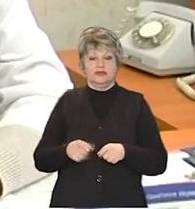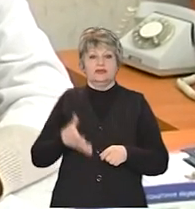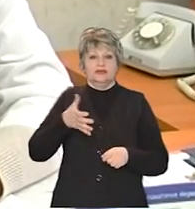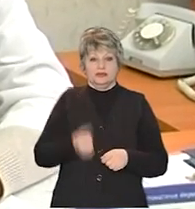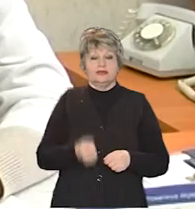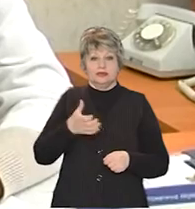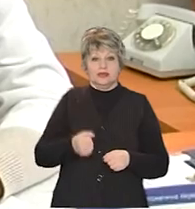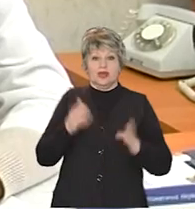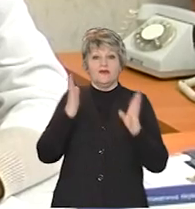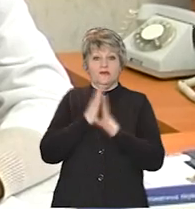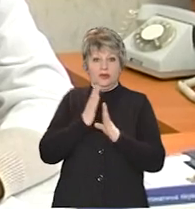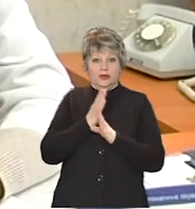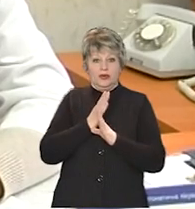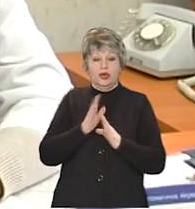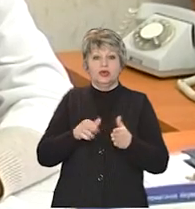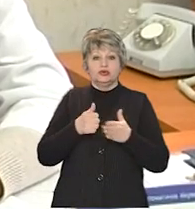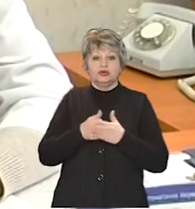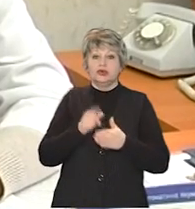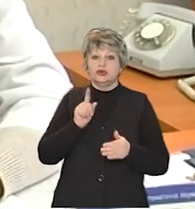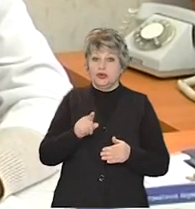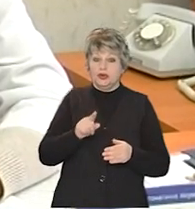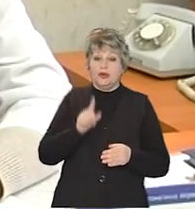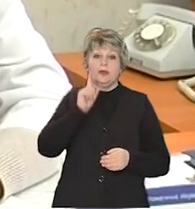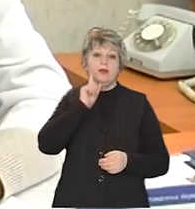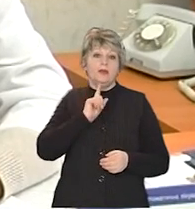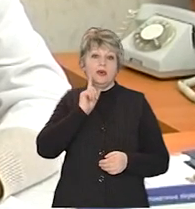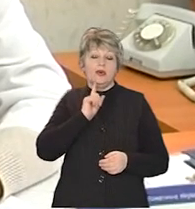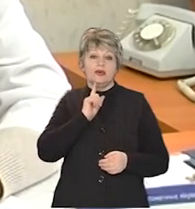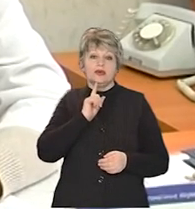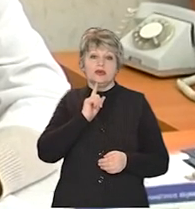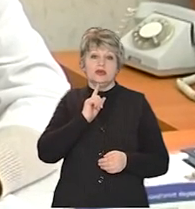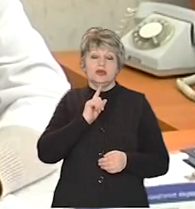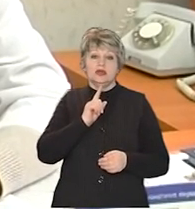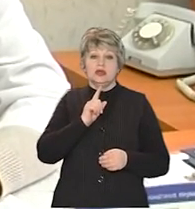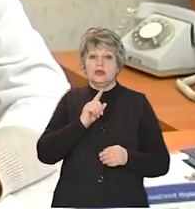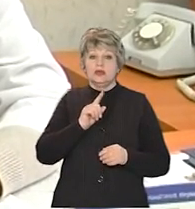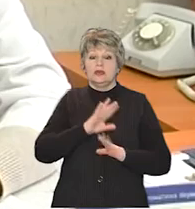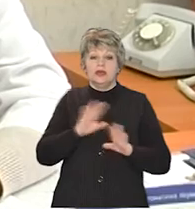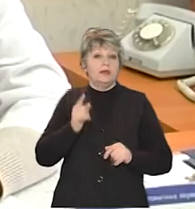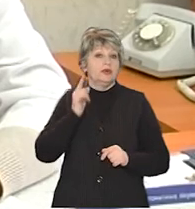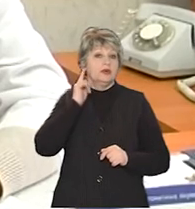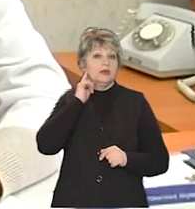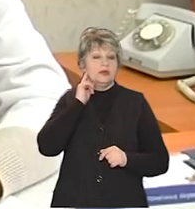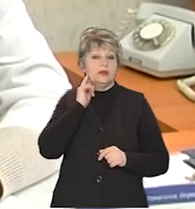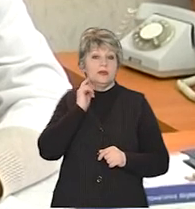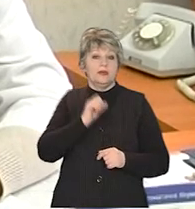Значить, нагнітається повітря до того, поки зникне пульсація